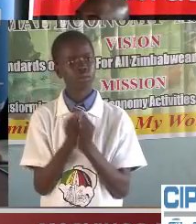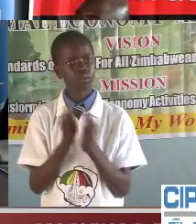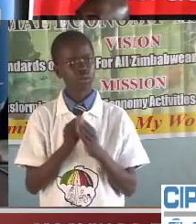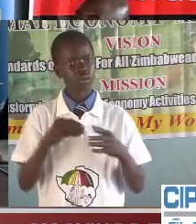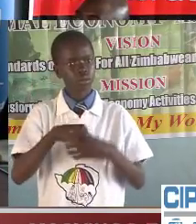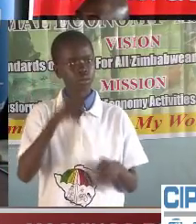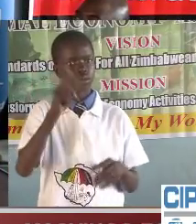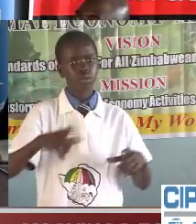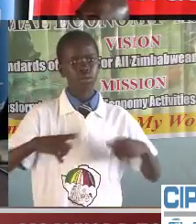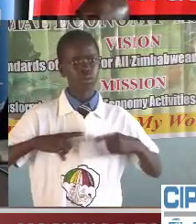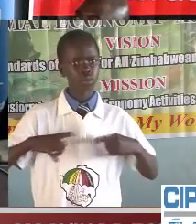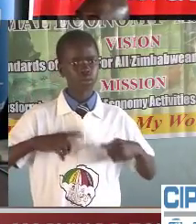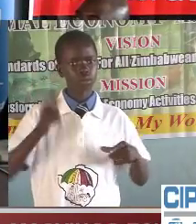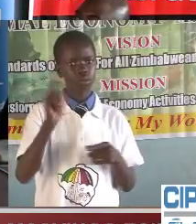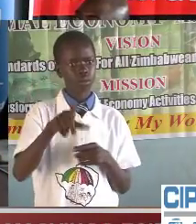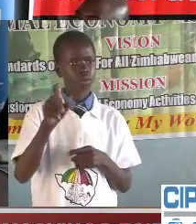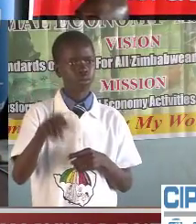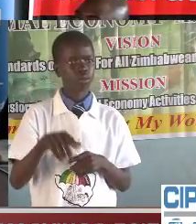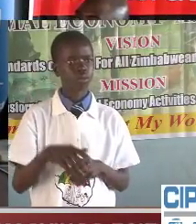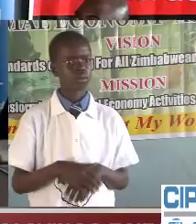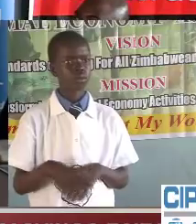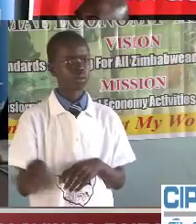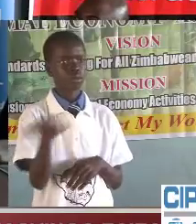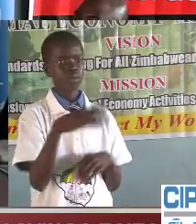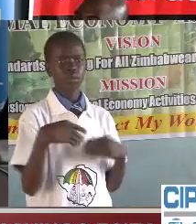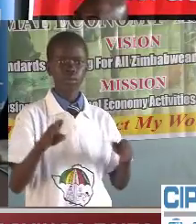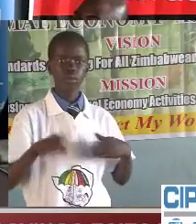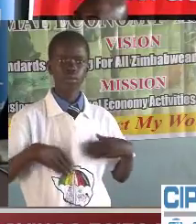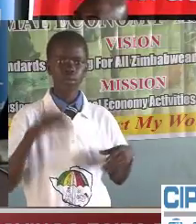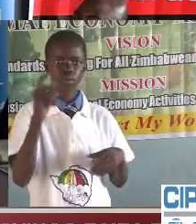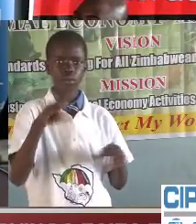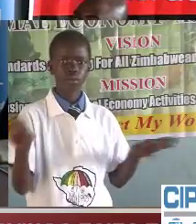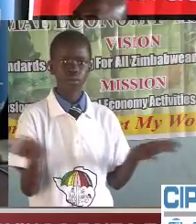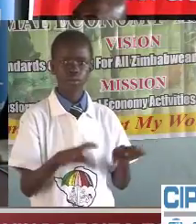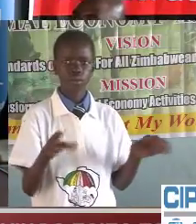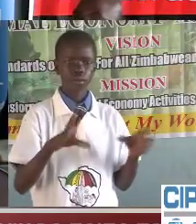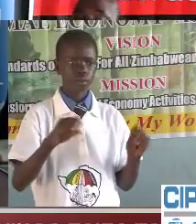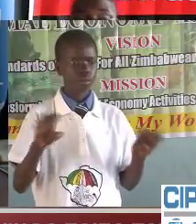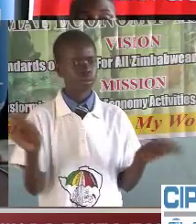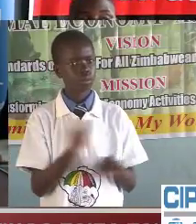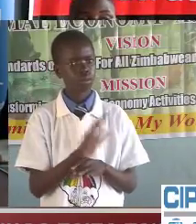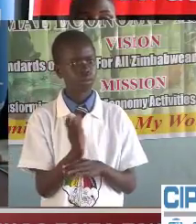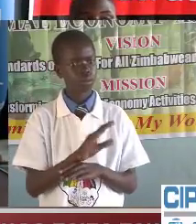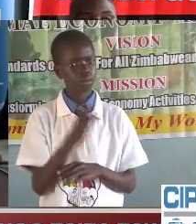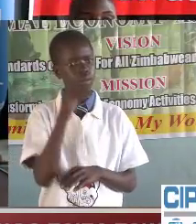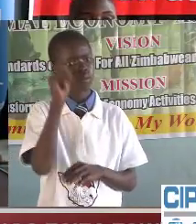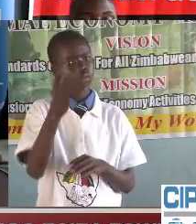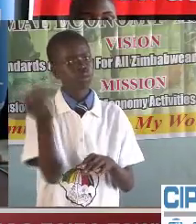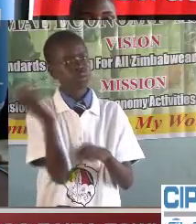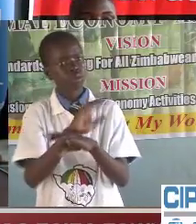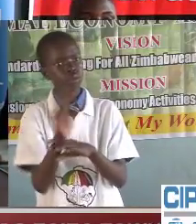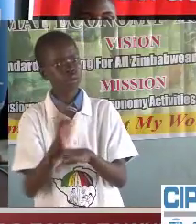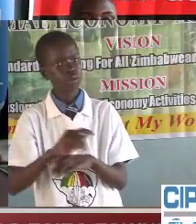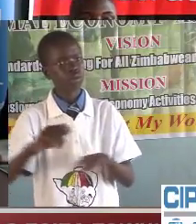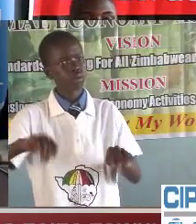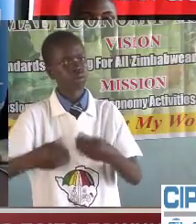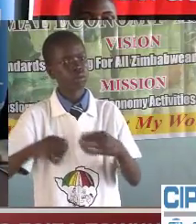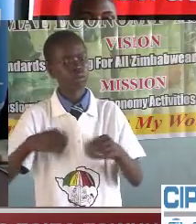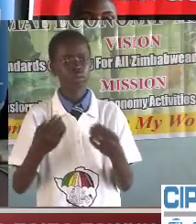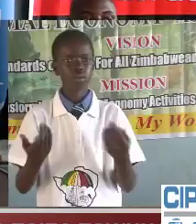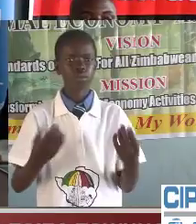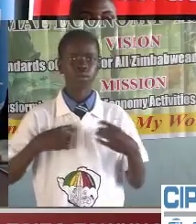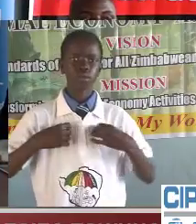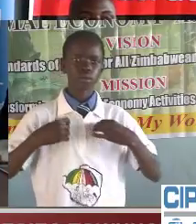racho ndiyo informal economy. Kutengesa huni ikoko, kutengesa